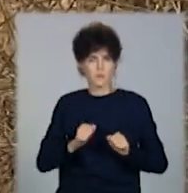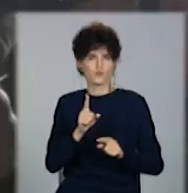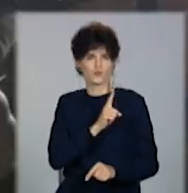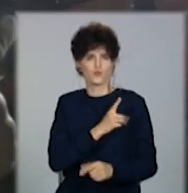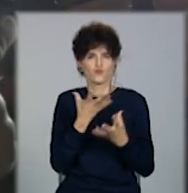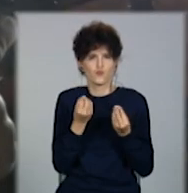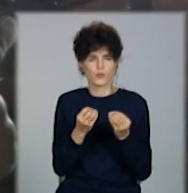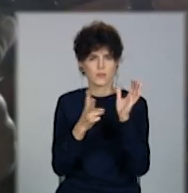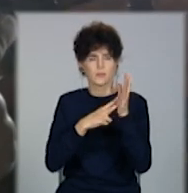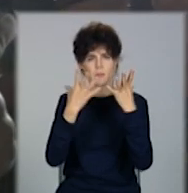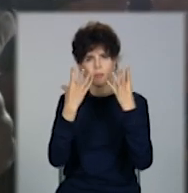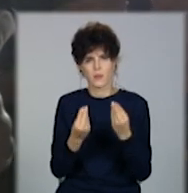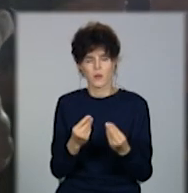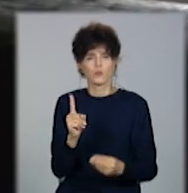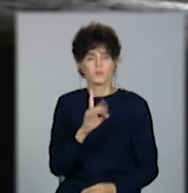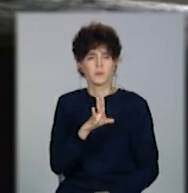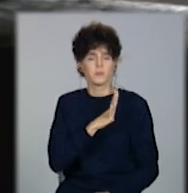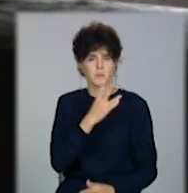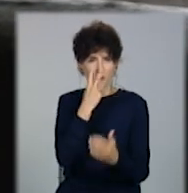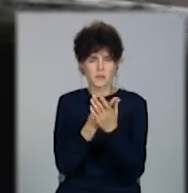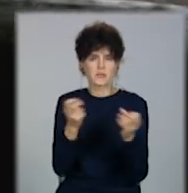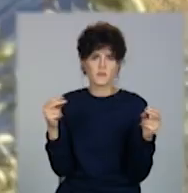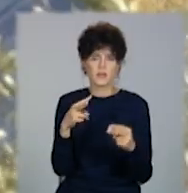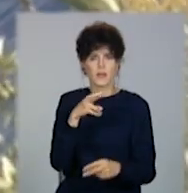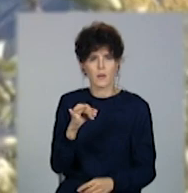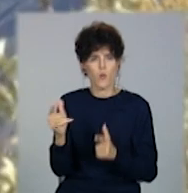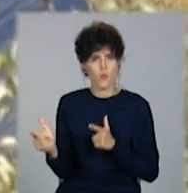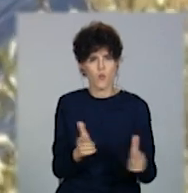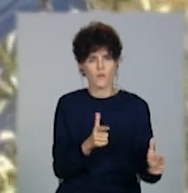7 днів, аби пересвідчитися, що сторони до нього готові.